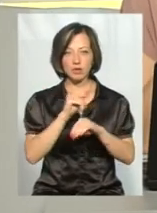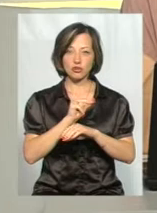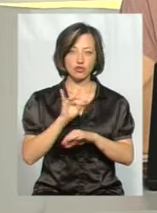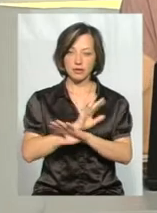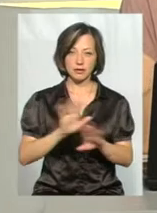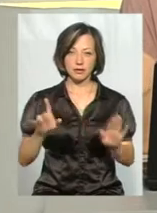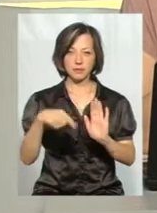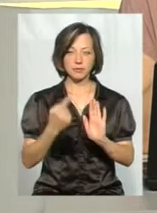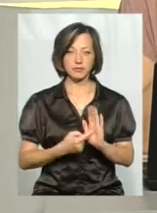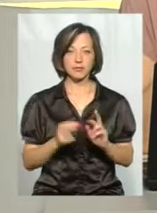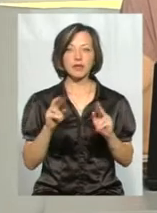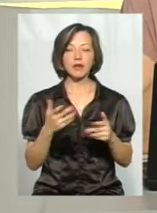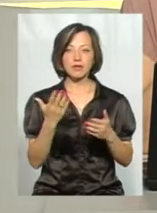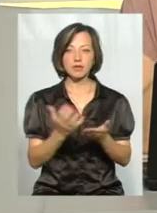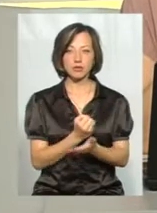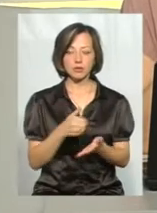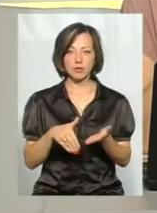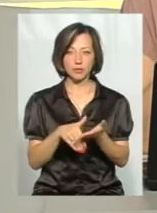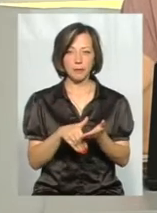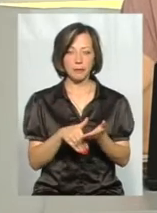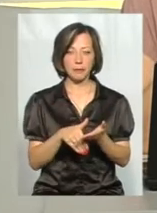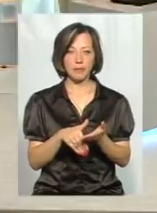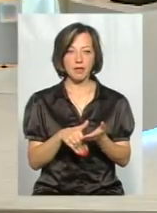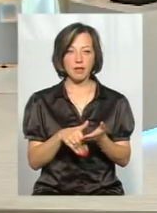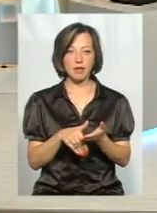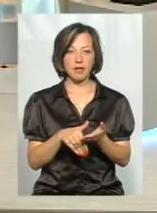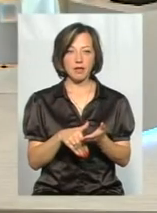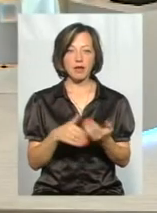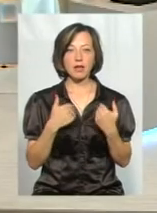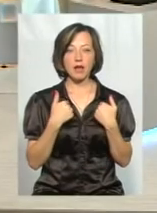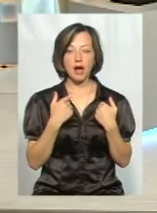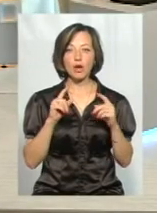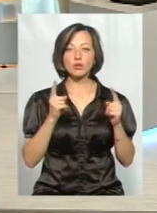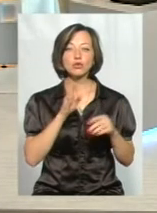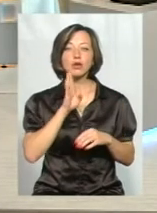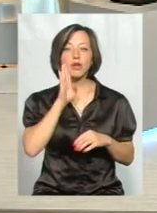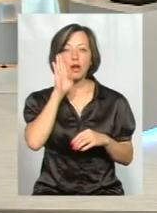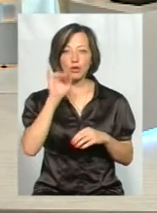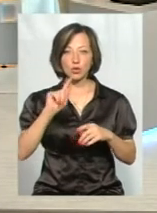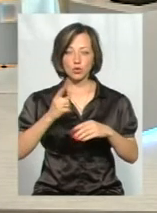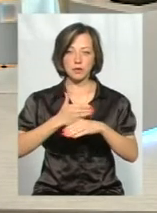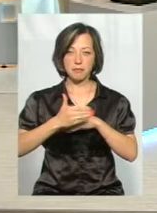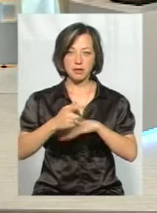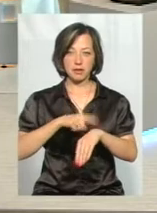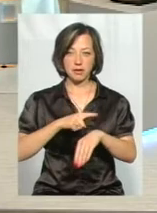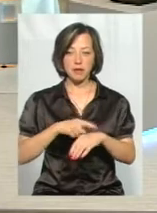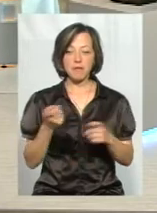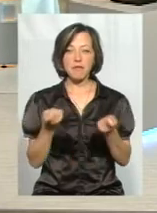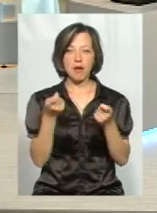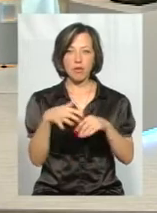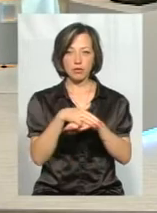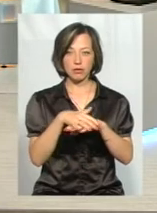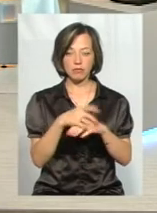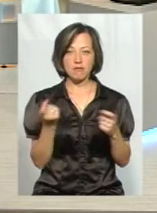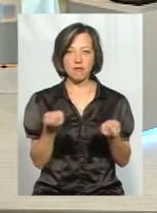вдається? Які ви знаходите? Мені вдається, тому що я вигулюю дуже рано і дуже пізно. Угу. Так що ж зранку